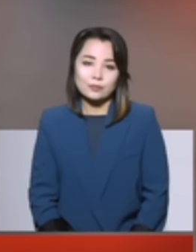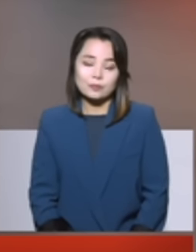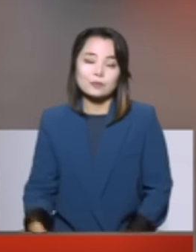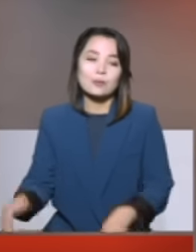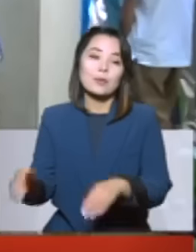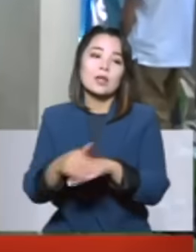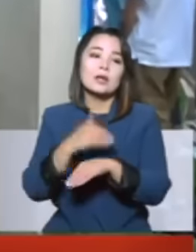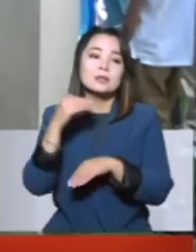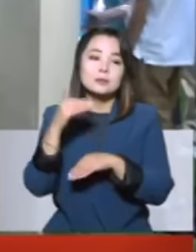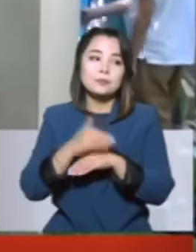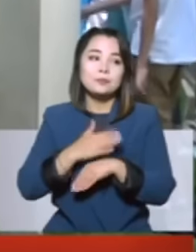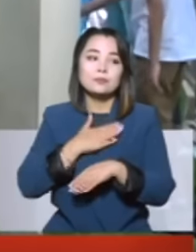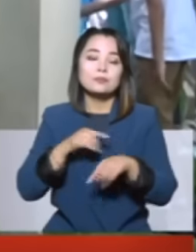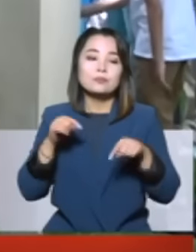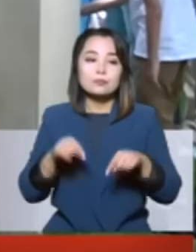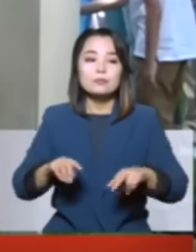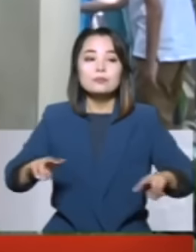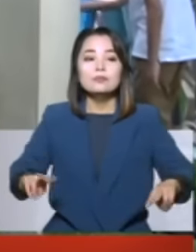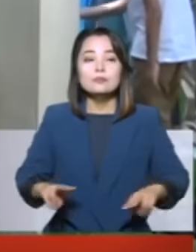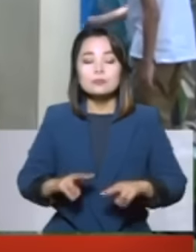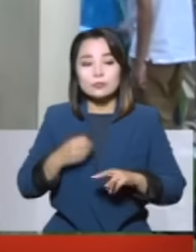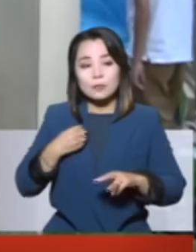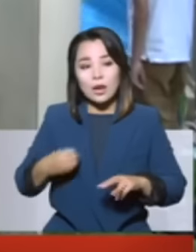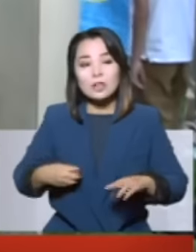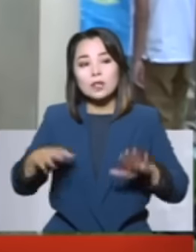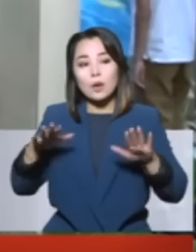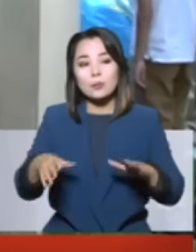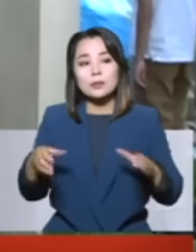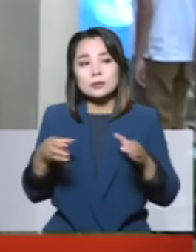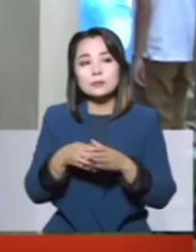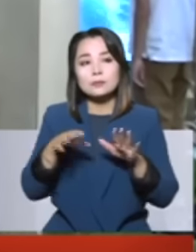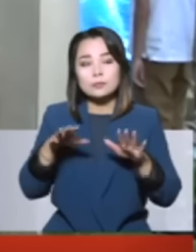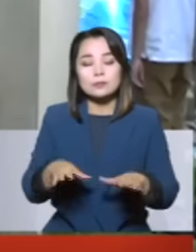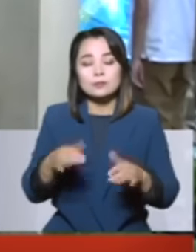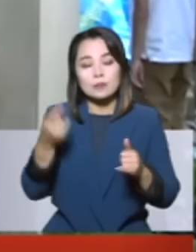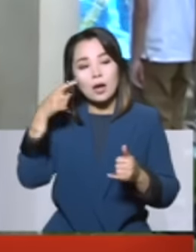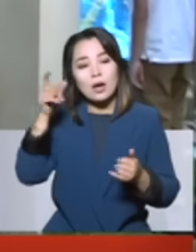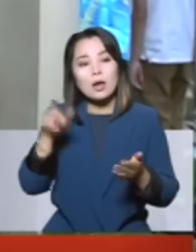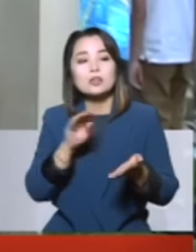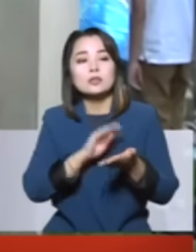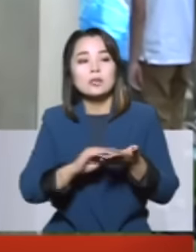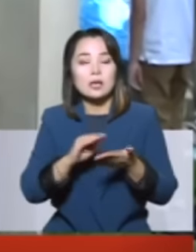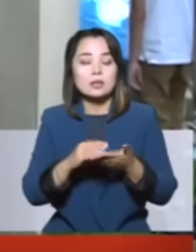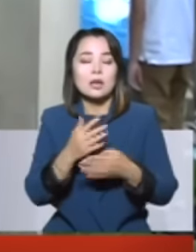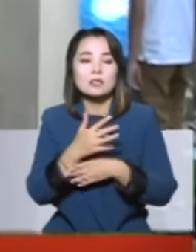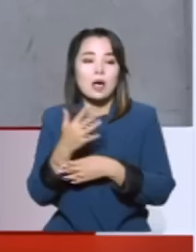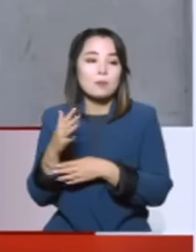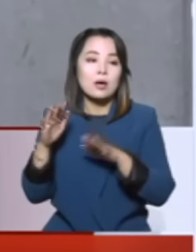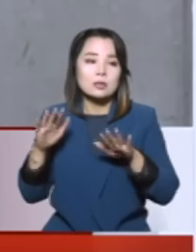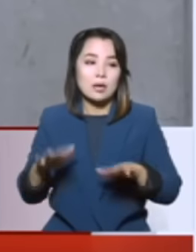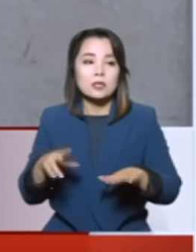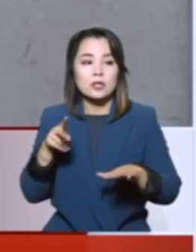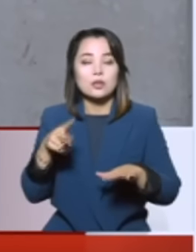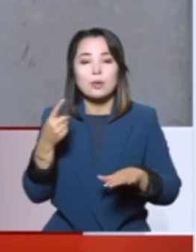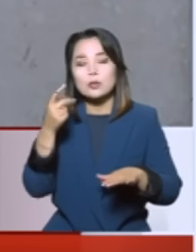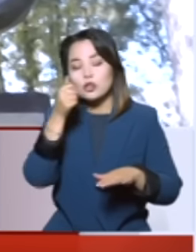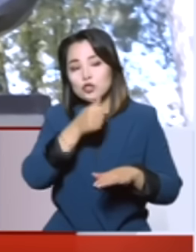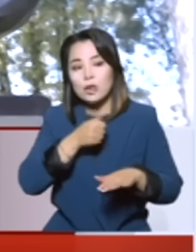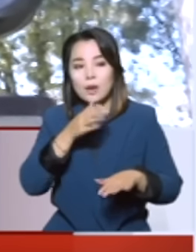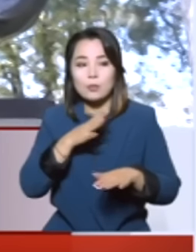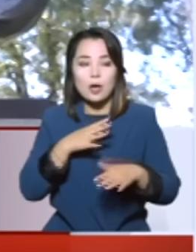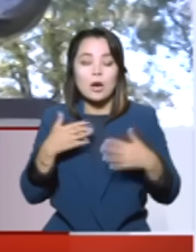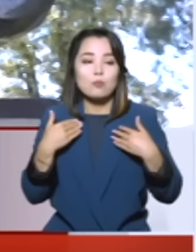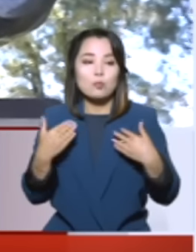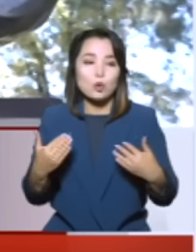Кешар Қармангүл, біз дәл қазір Париждегі ақындар саябағында тұрмыз. Мұнда 2021 жылы желтоқсанда Абайдың бюсті орнатылған еді. Бүгін